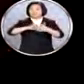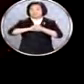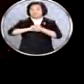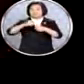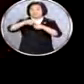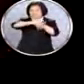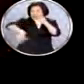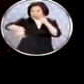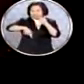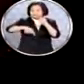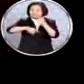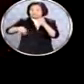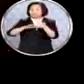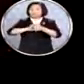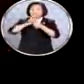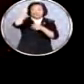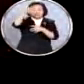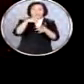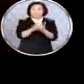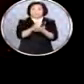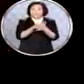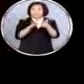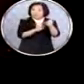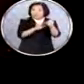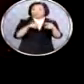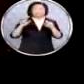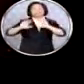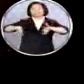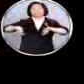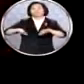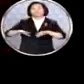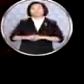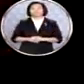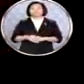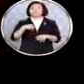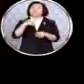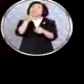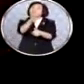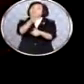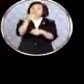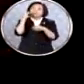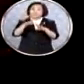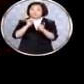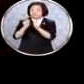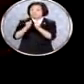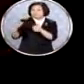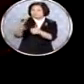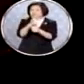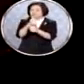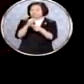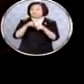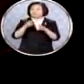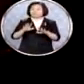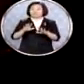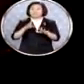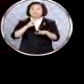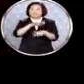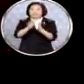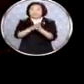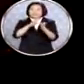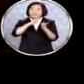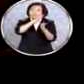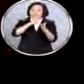不一定是他的执政团队。事实上，如果你的竞选团队有这么多人涉案，有的